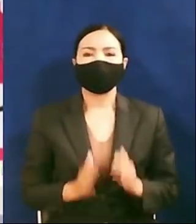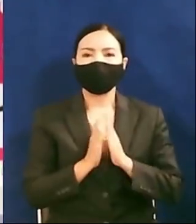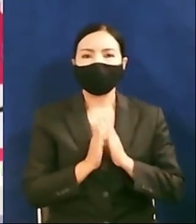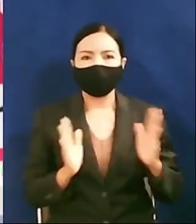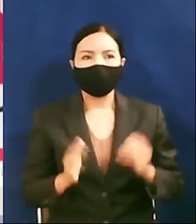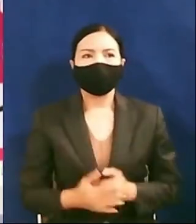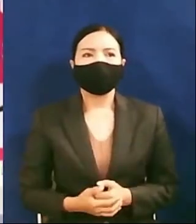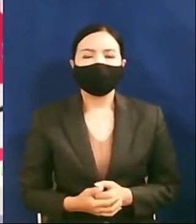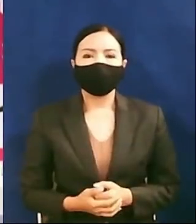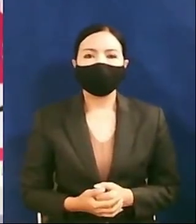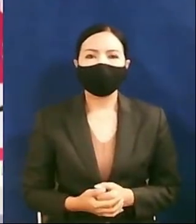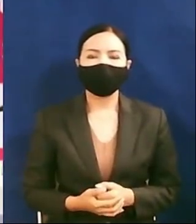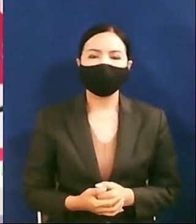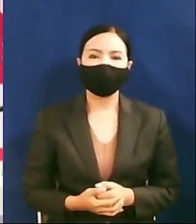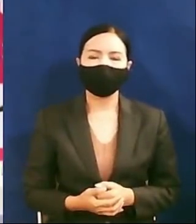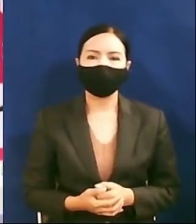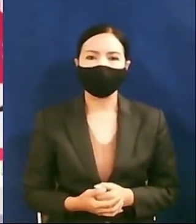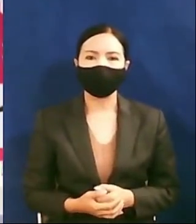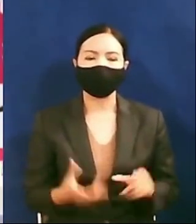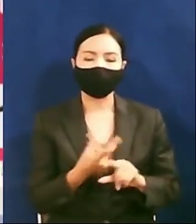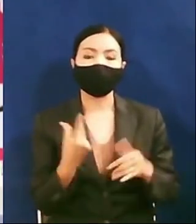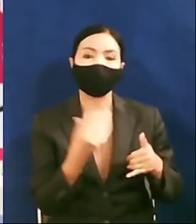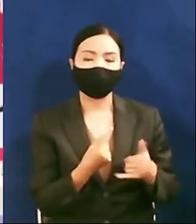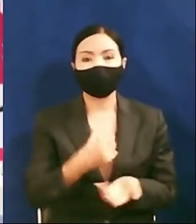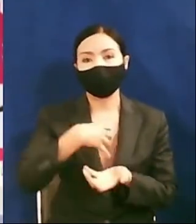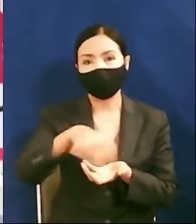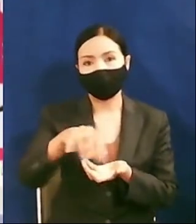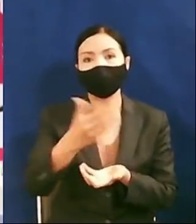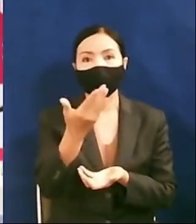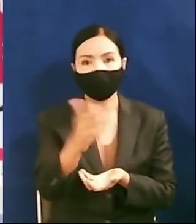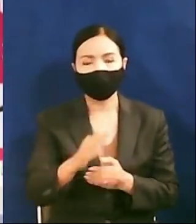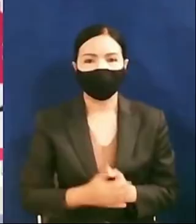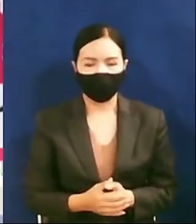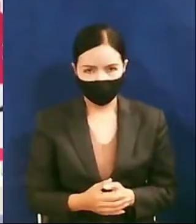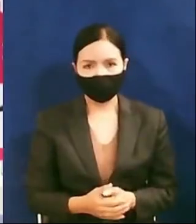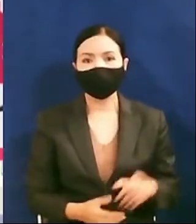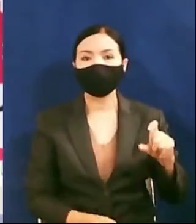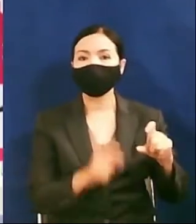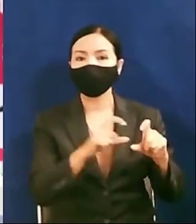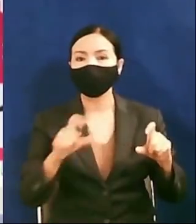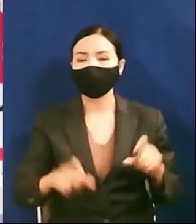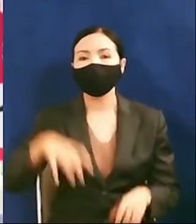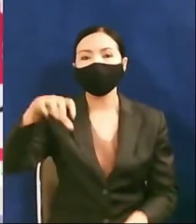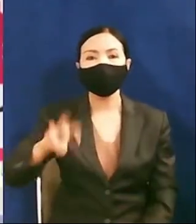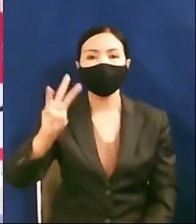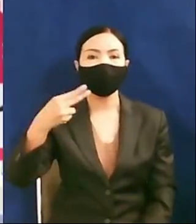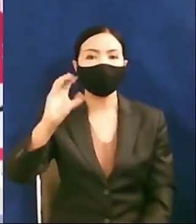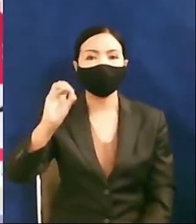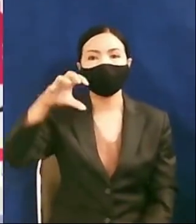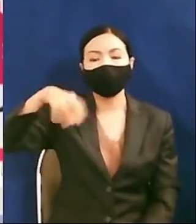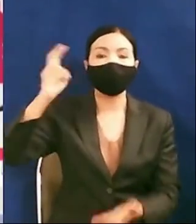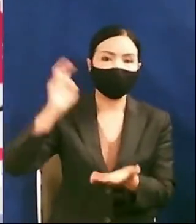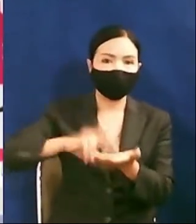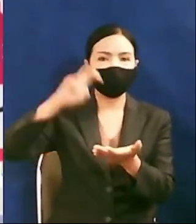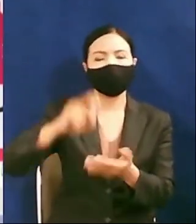ครับในเรื่องของวัคซีนนะครับอย่างที่เรียนครับว่าวัคซีนทุกตัวที่องค์การอนามัยรับโลกรับรองเนี่ยก็เรียกว่า